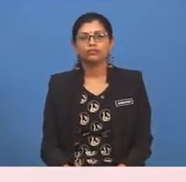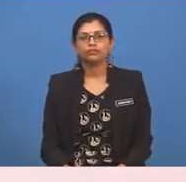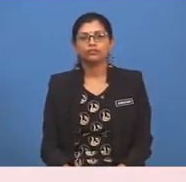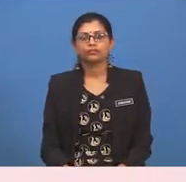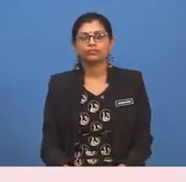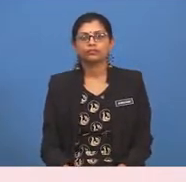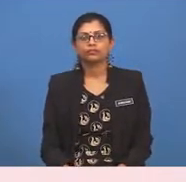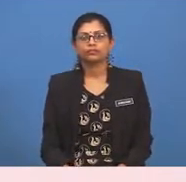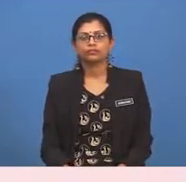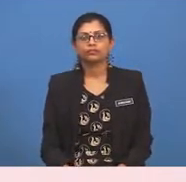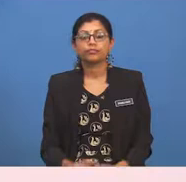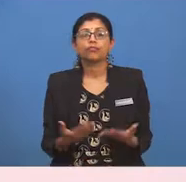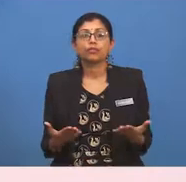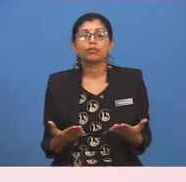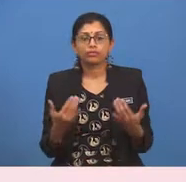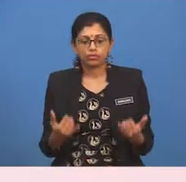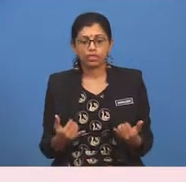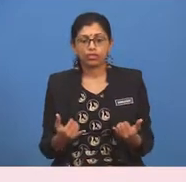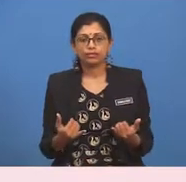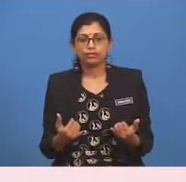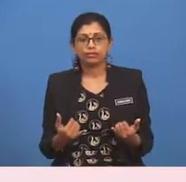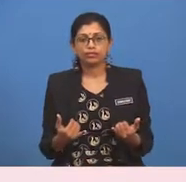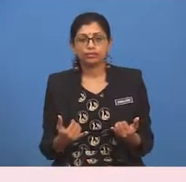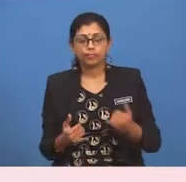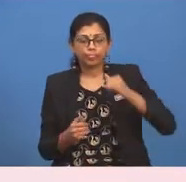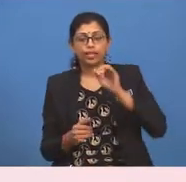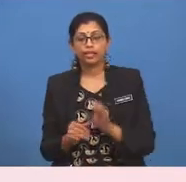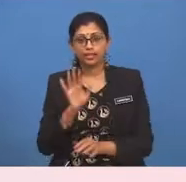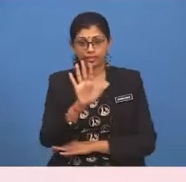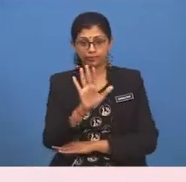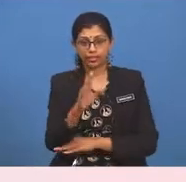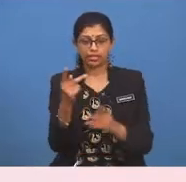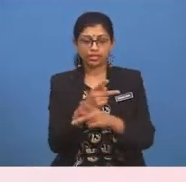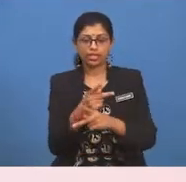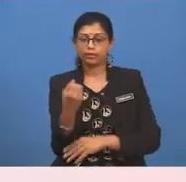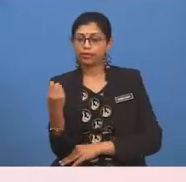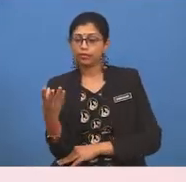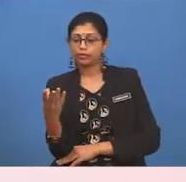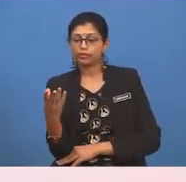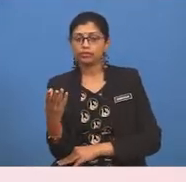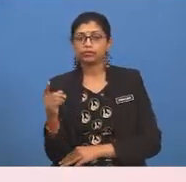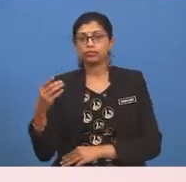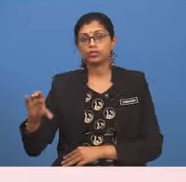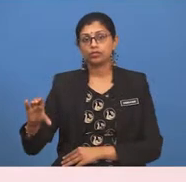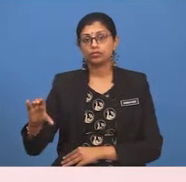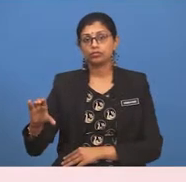Apakah nombor yang perlu didarabkan dengan penyebut agar menghasilkan 100?